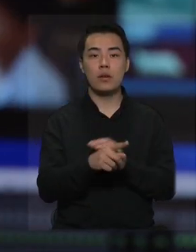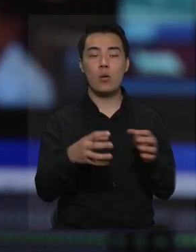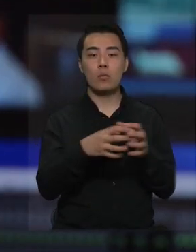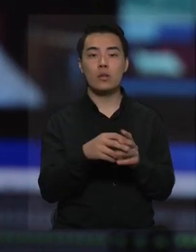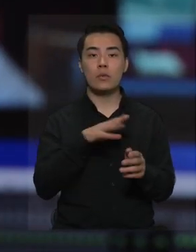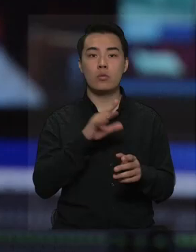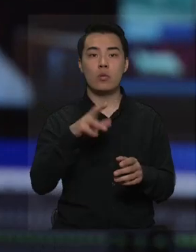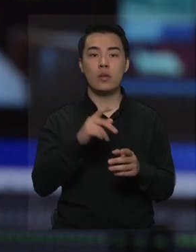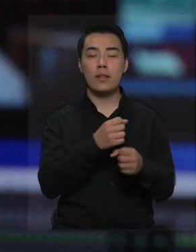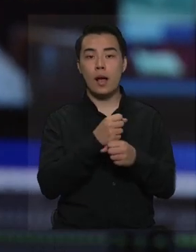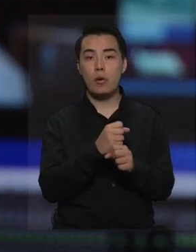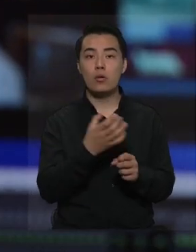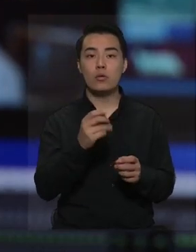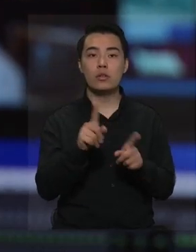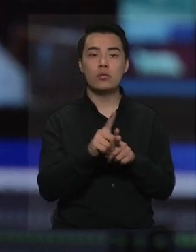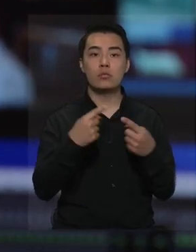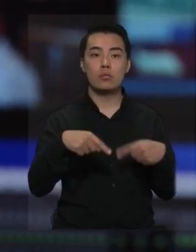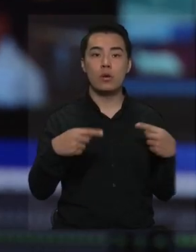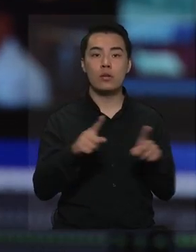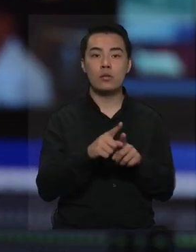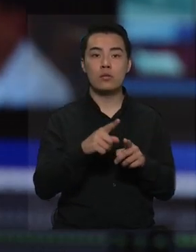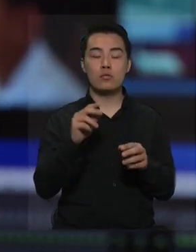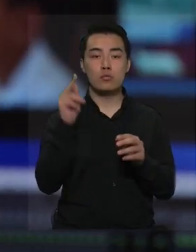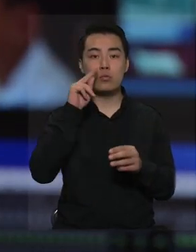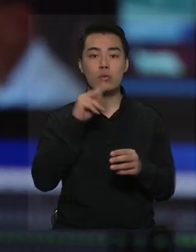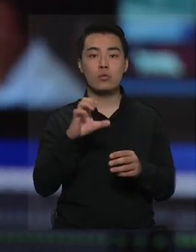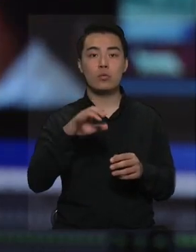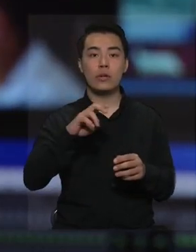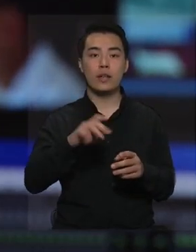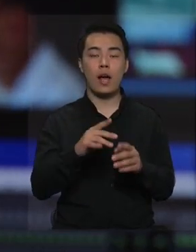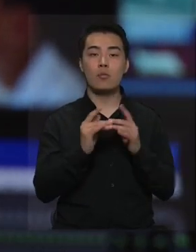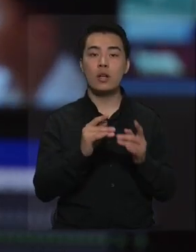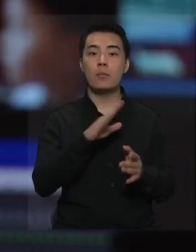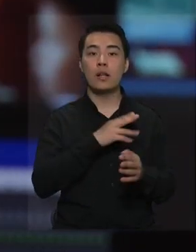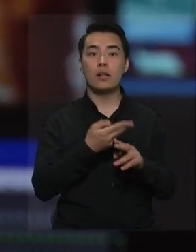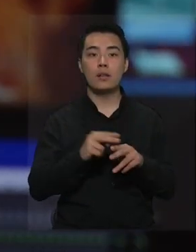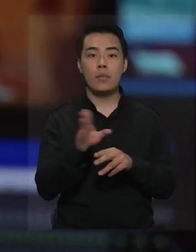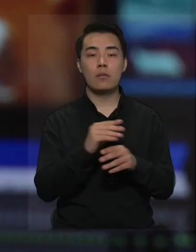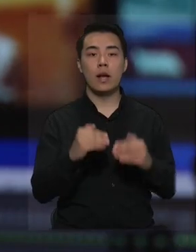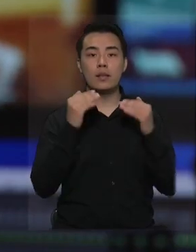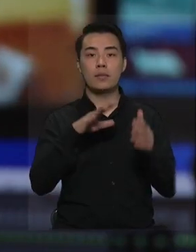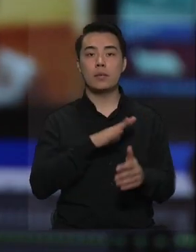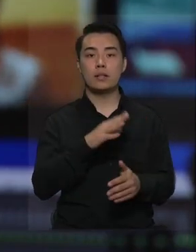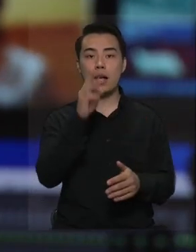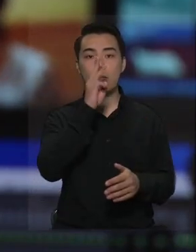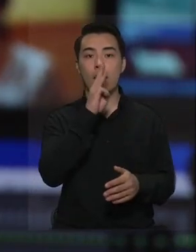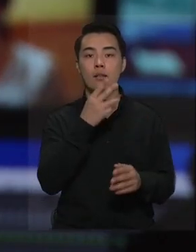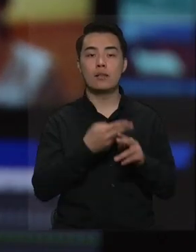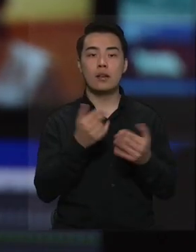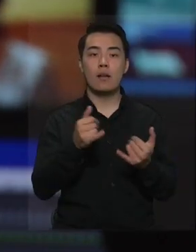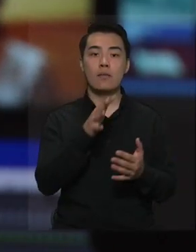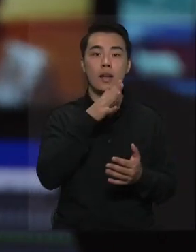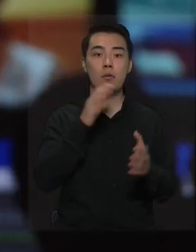корпусов лаборатории а также студенческие общежития подняли заработную плату преподаватели на данный момент в